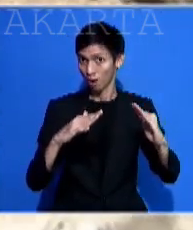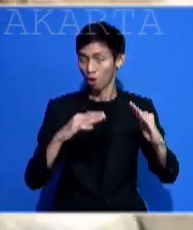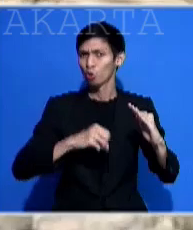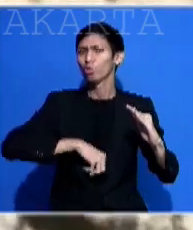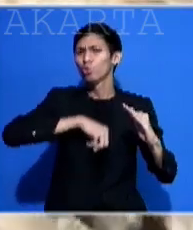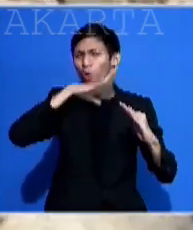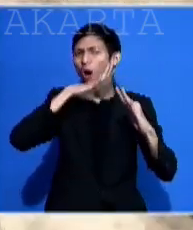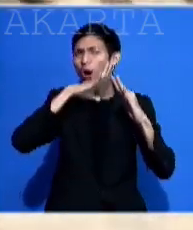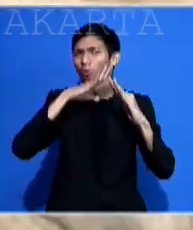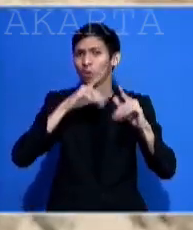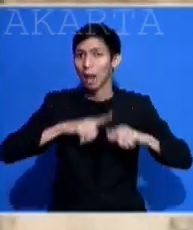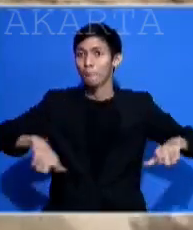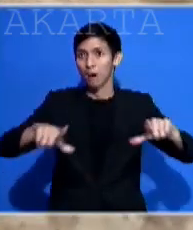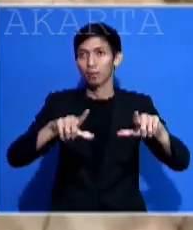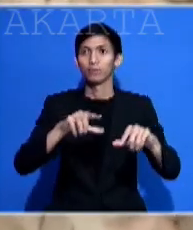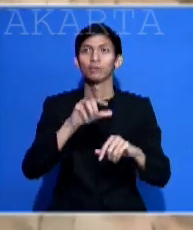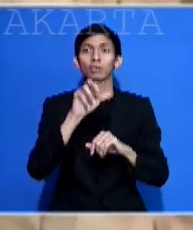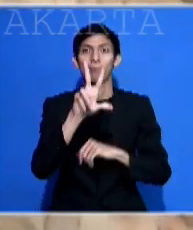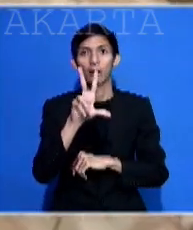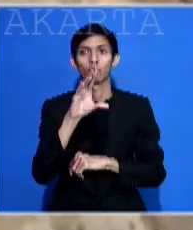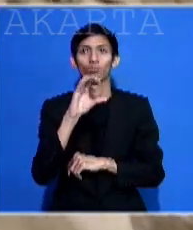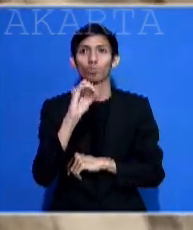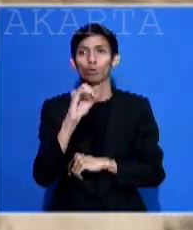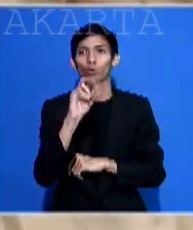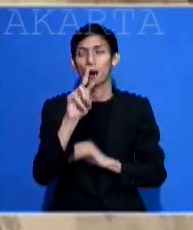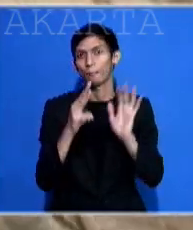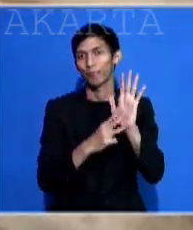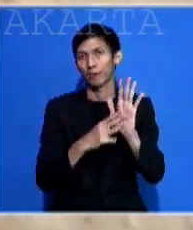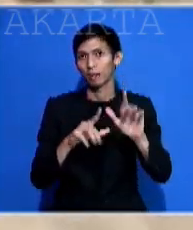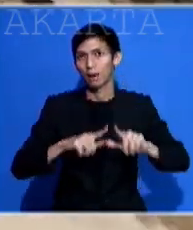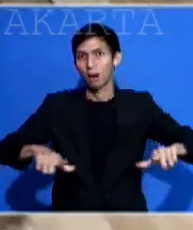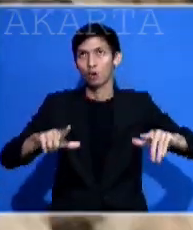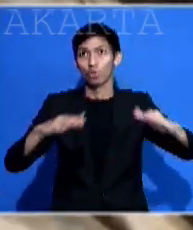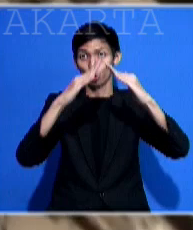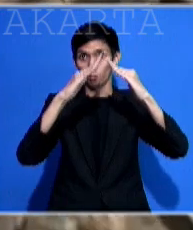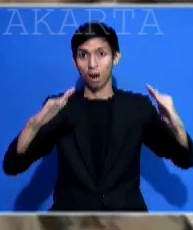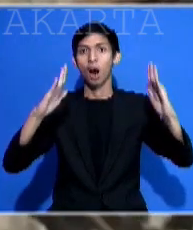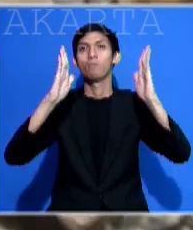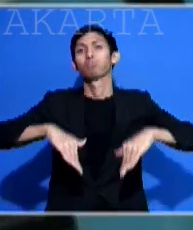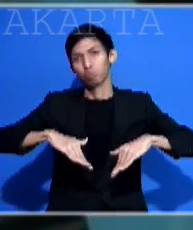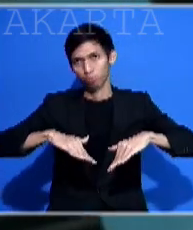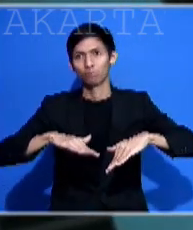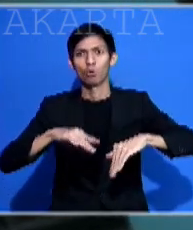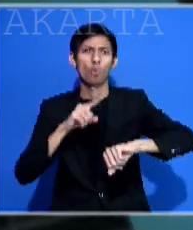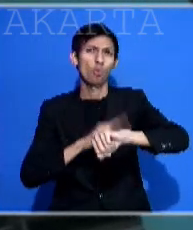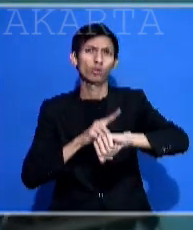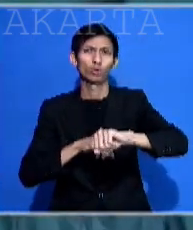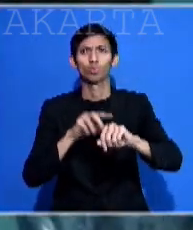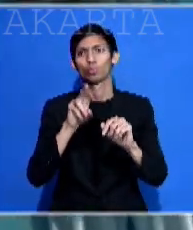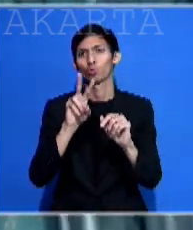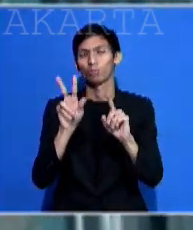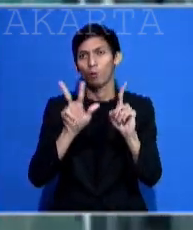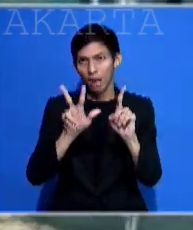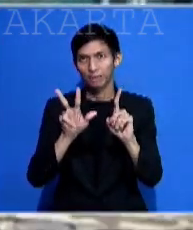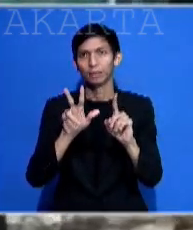luas 8* 12 m pers ini roboh di bagian atap sekitar pukul 1930 menit waktu indonesia barat Rabu